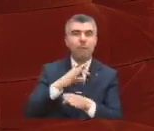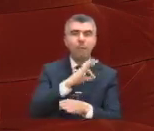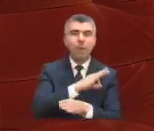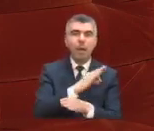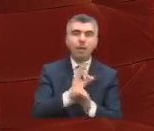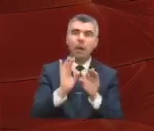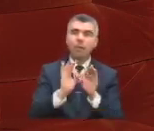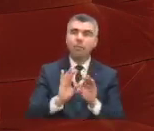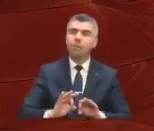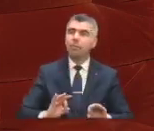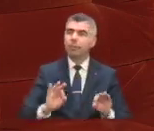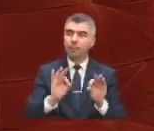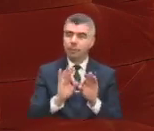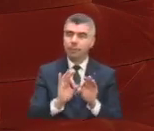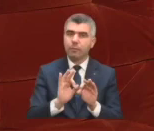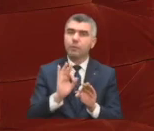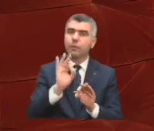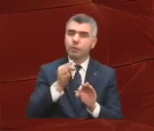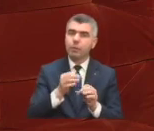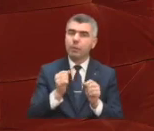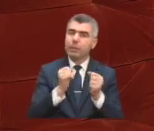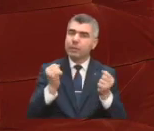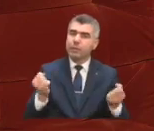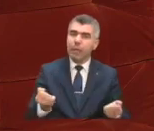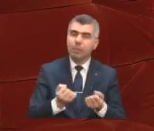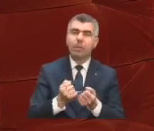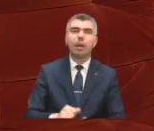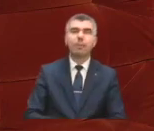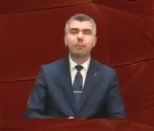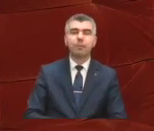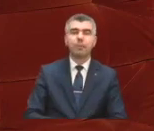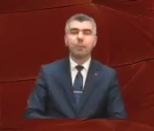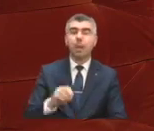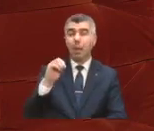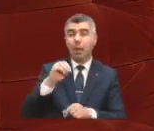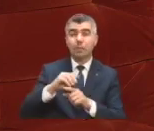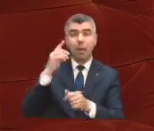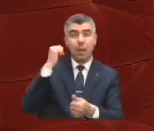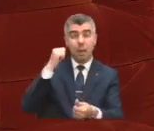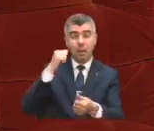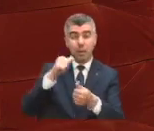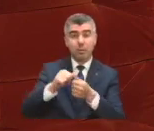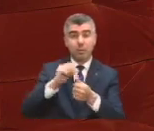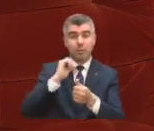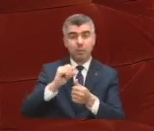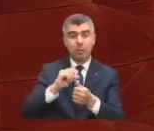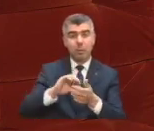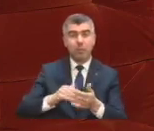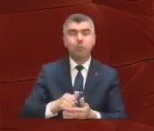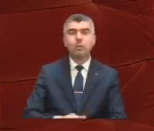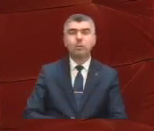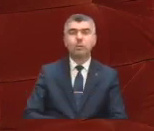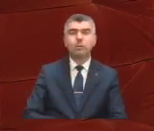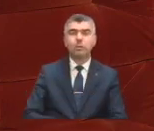الاستثمارات الكافيه لتنميه هذه الجهات. كذلك نذكر بميثاق الاستثمار